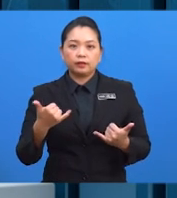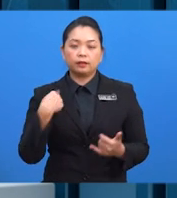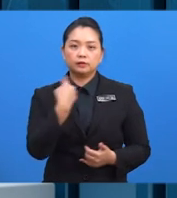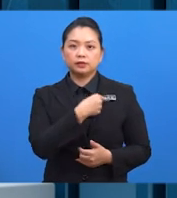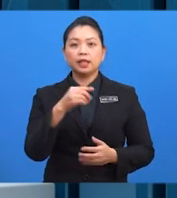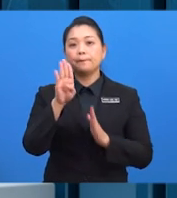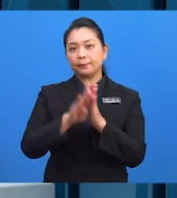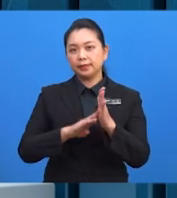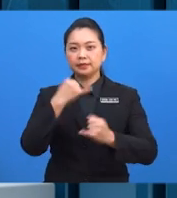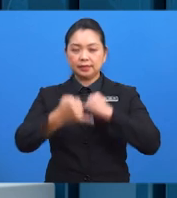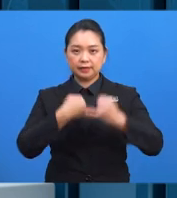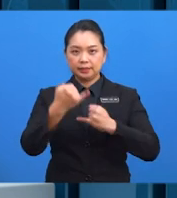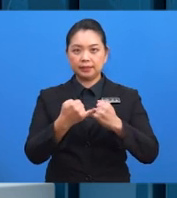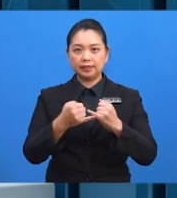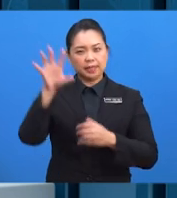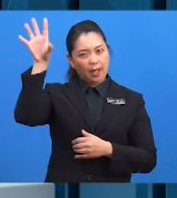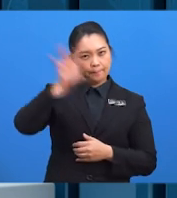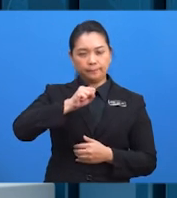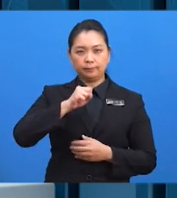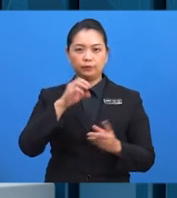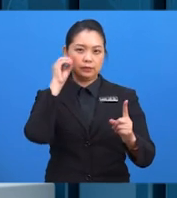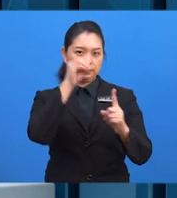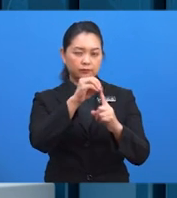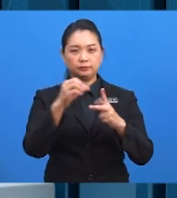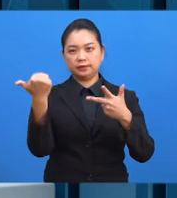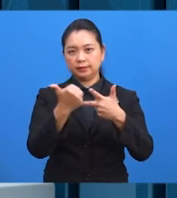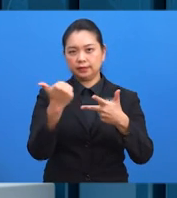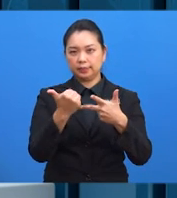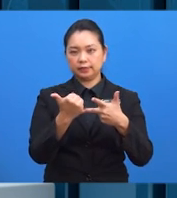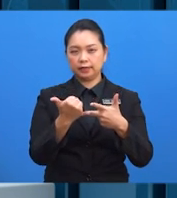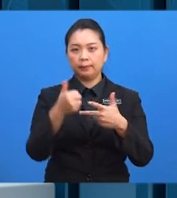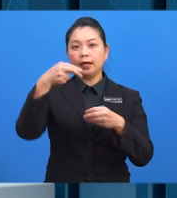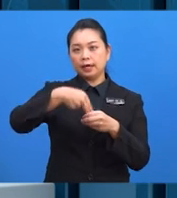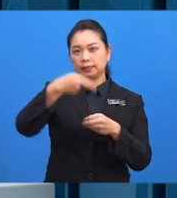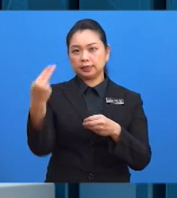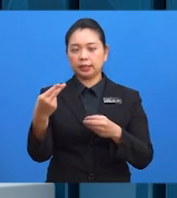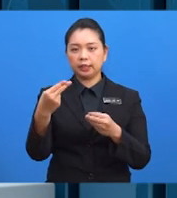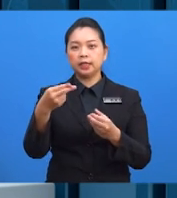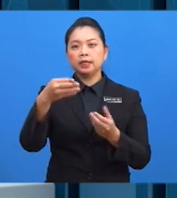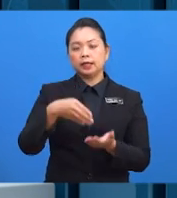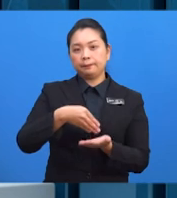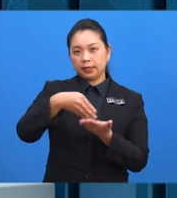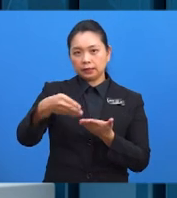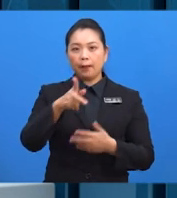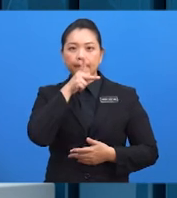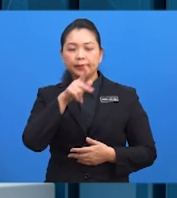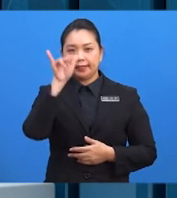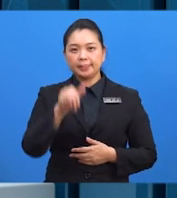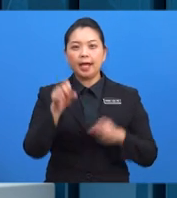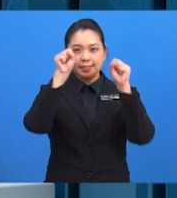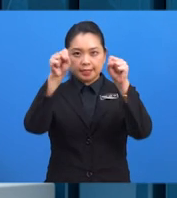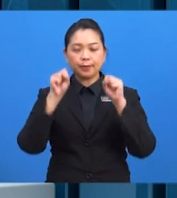Sekarang kita berjaya mencapai objektif pembelajaran yang ketiga, iaitu menghasilkan belanjawan peribadi